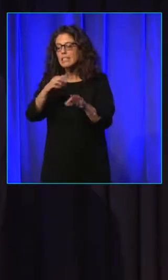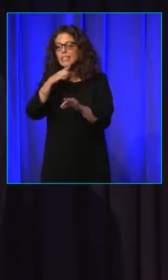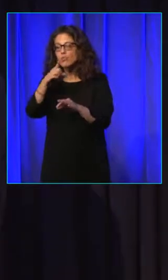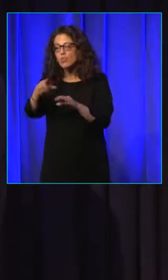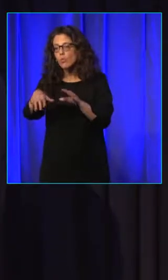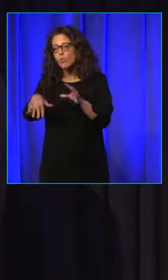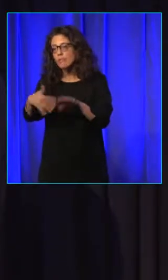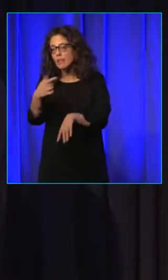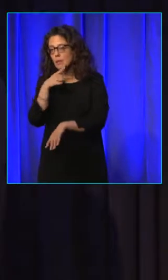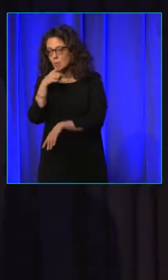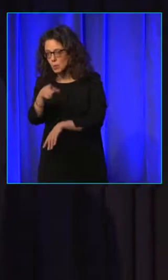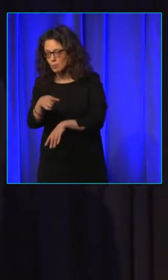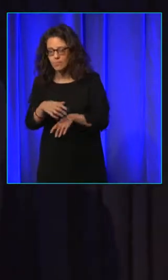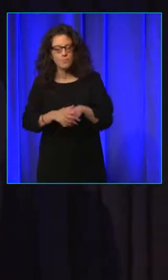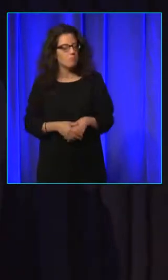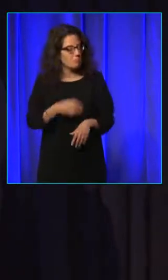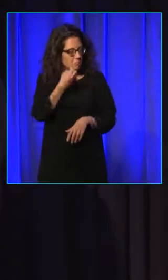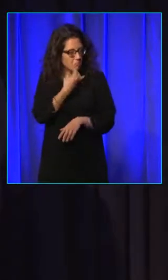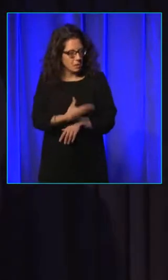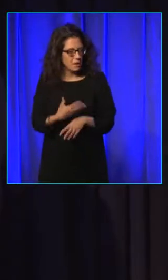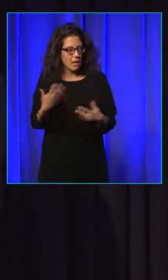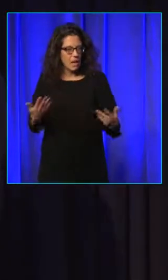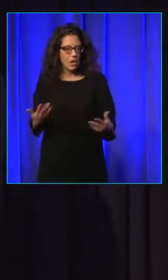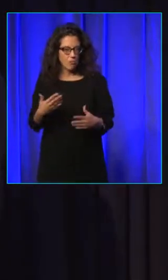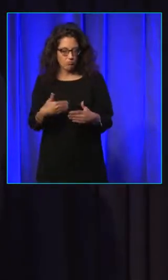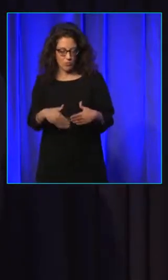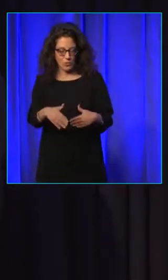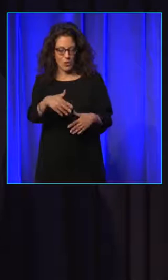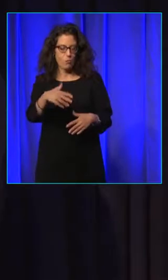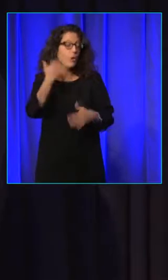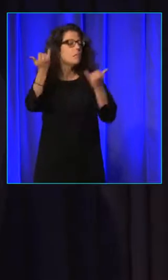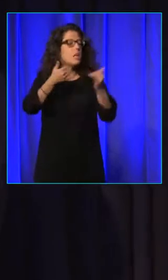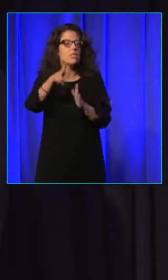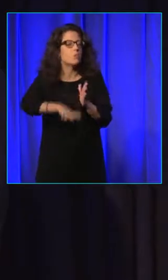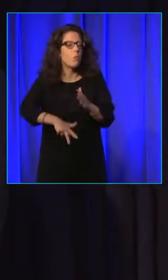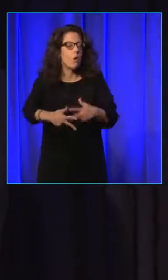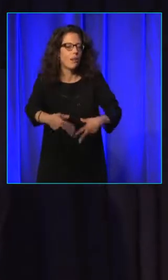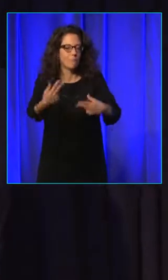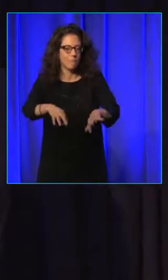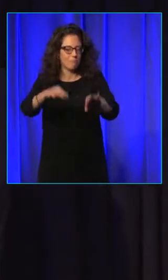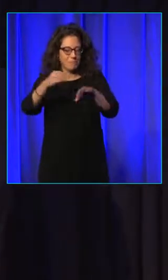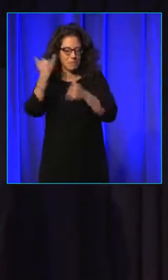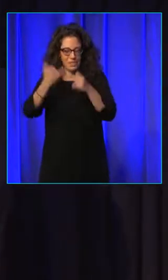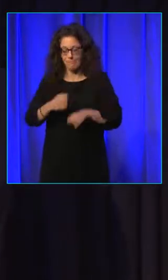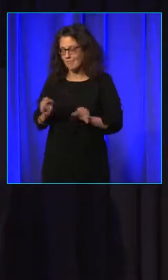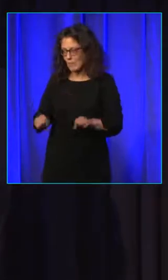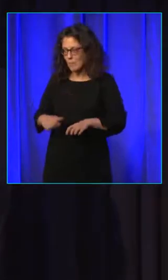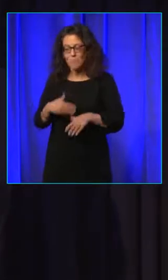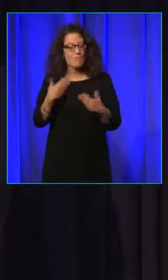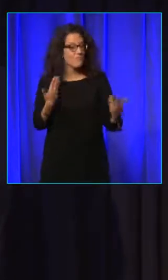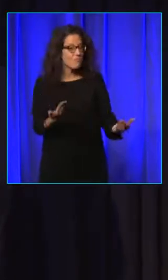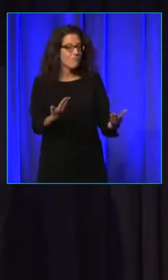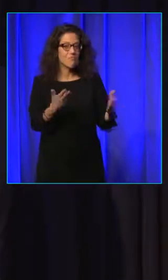Très bien. Donc, on imagine qu'elle a encore 3 mois d'arrêt. Okay. D'accord. Donc, ce que je vais lui demander, c'est, je vais lui